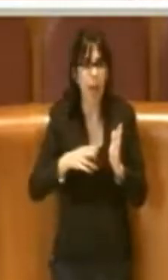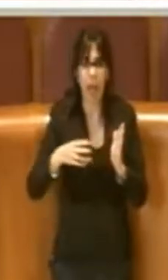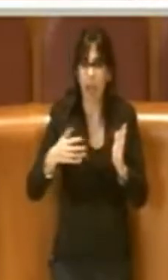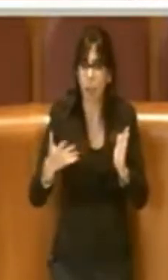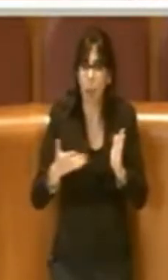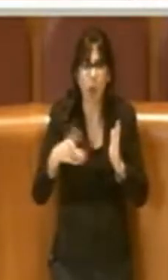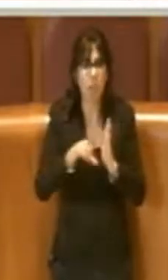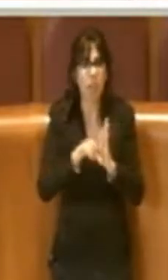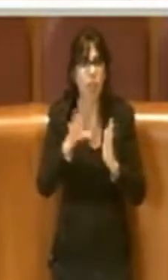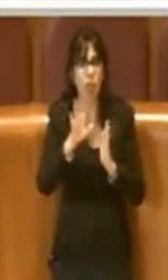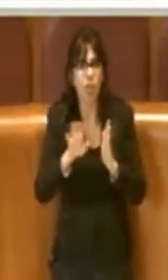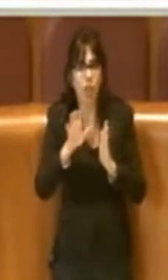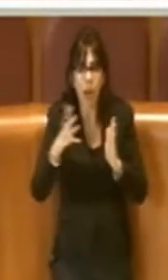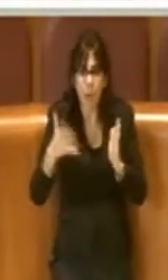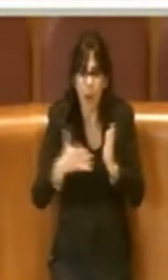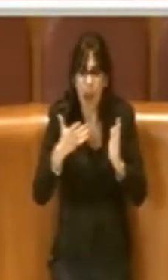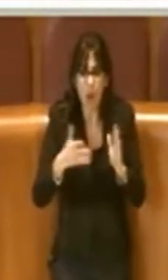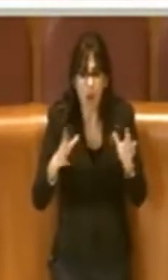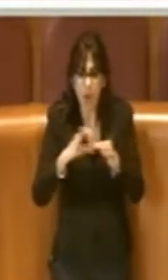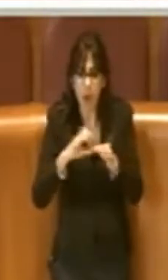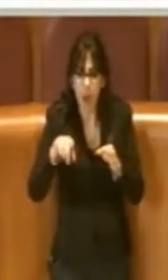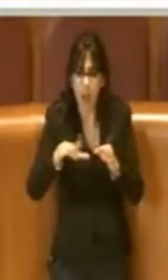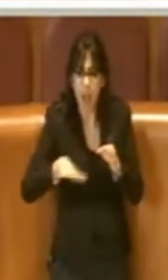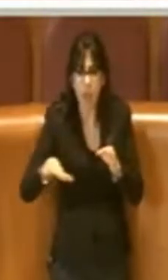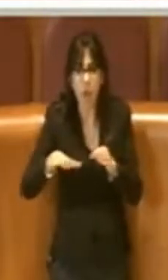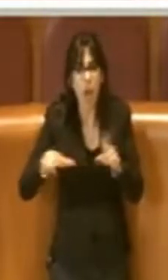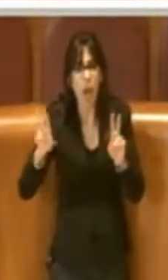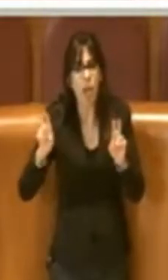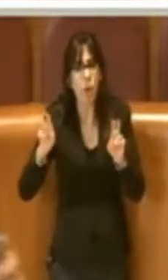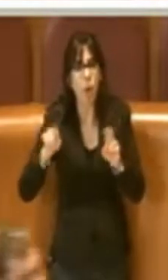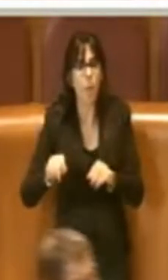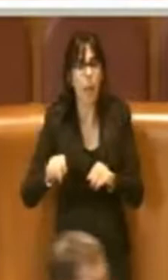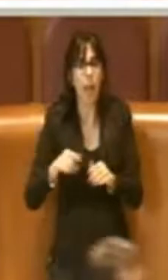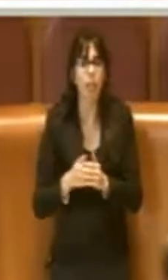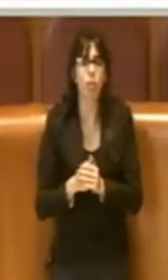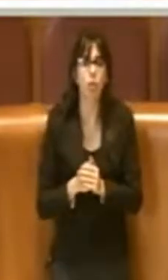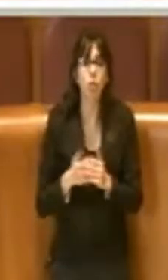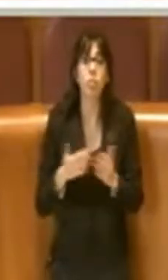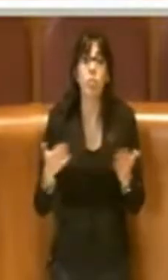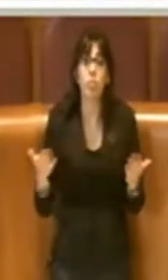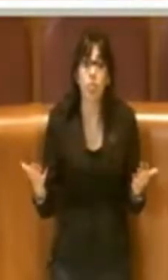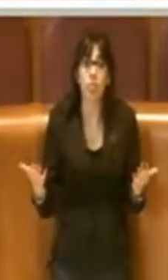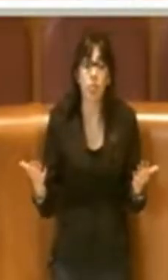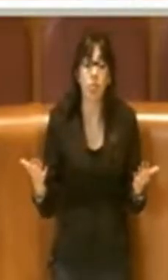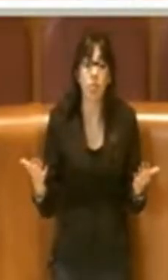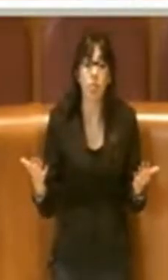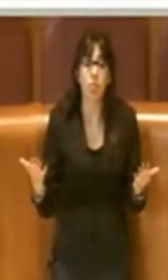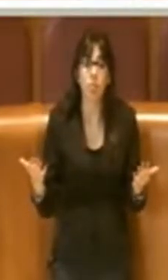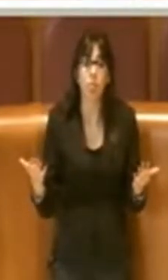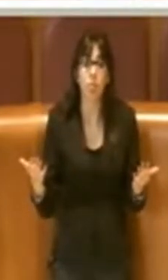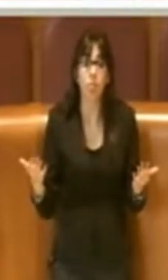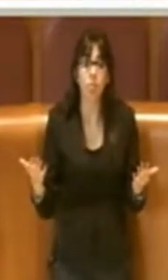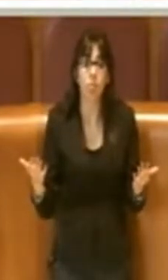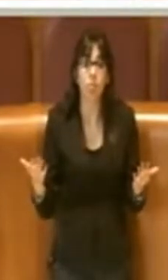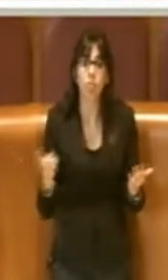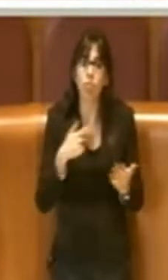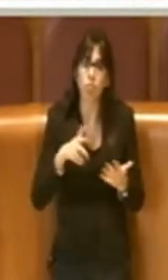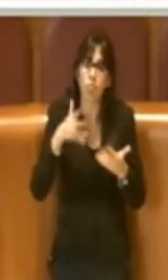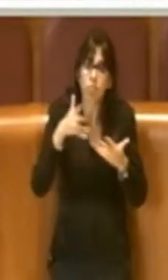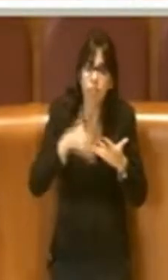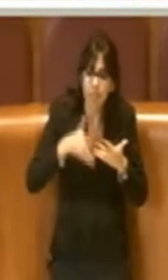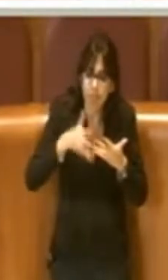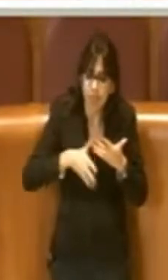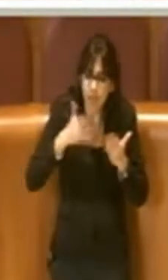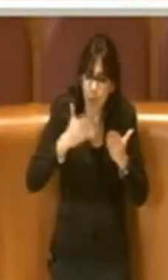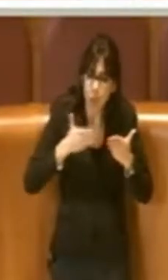leggi regionali appunto parlavano di questo argomento. E infatti abbiamo fatto degli approfondimenti